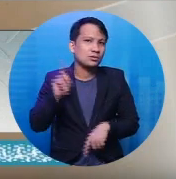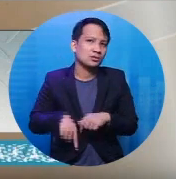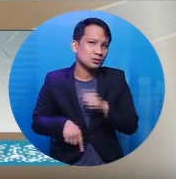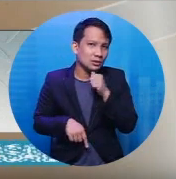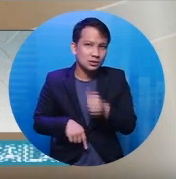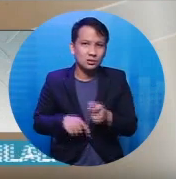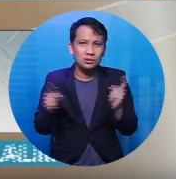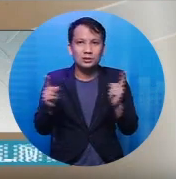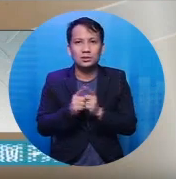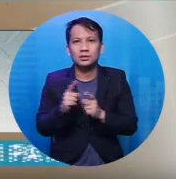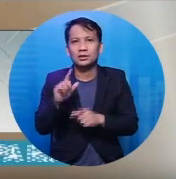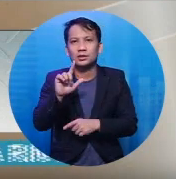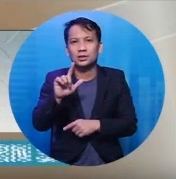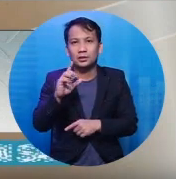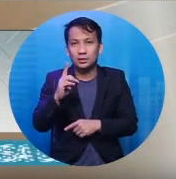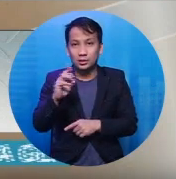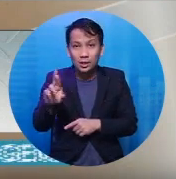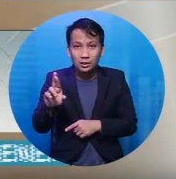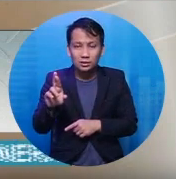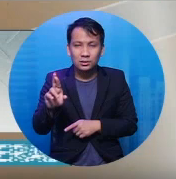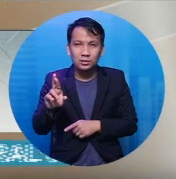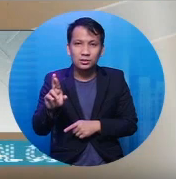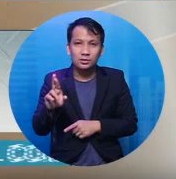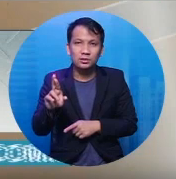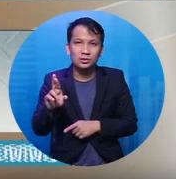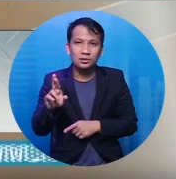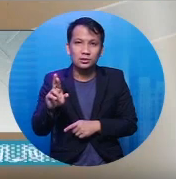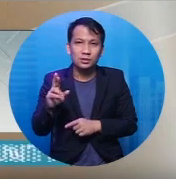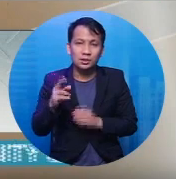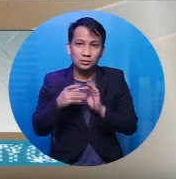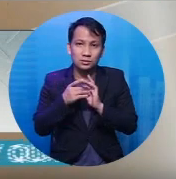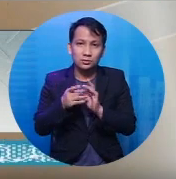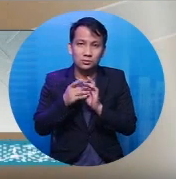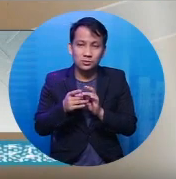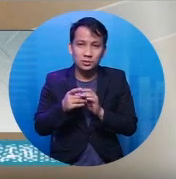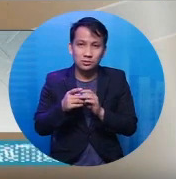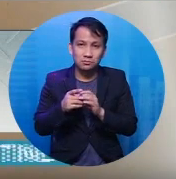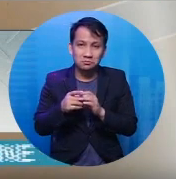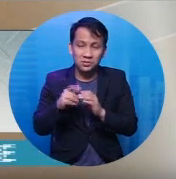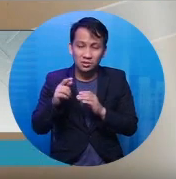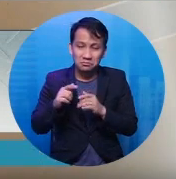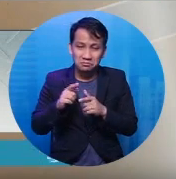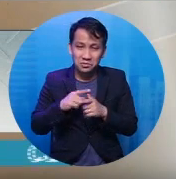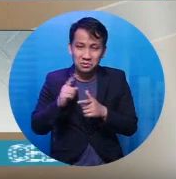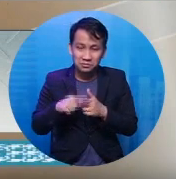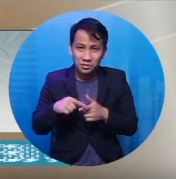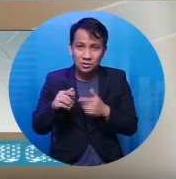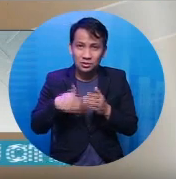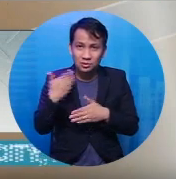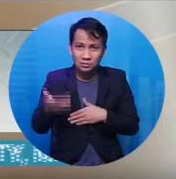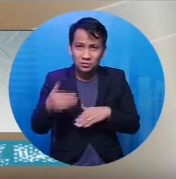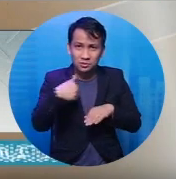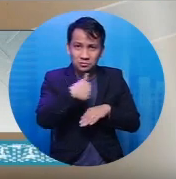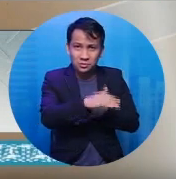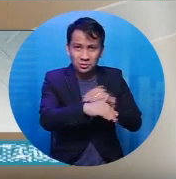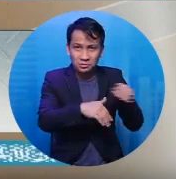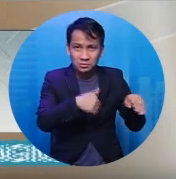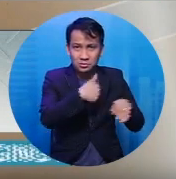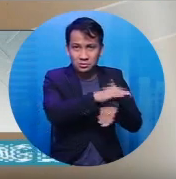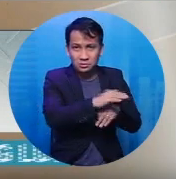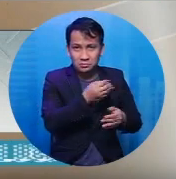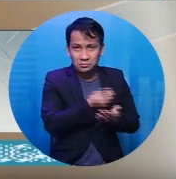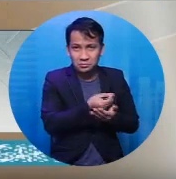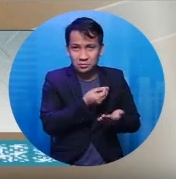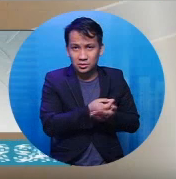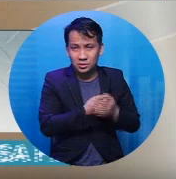So, long distance relationship. And yet, ma'am, sandali lang. And yet, kayo po'y bigay ng bigay sa kanya